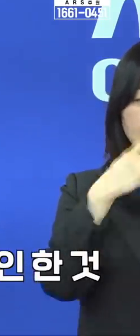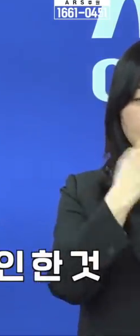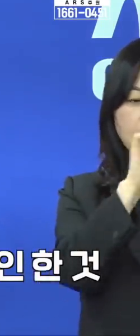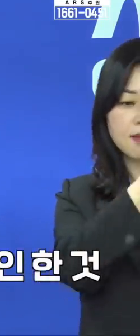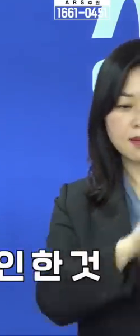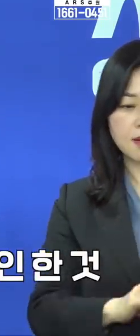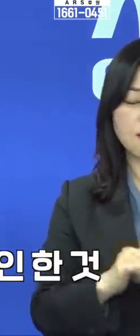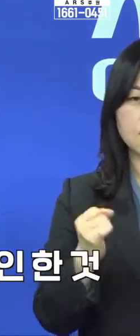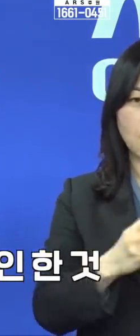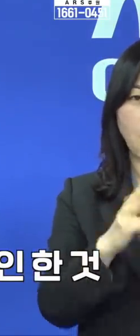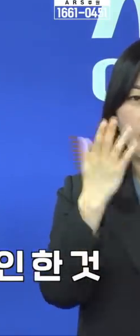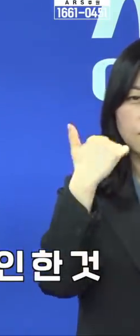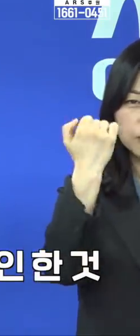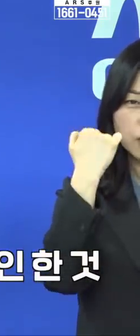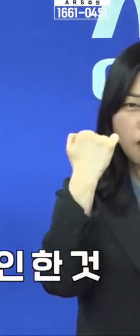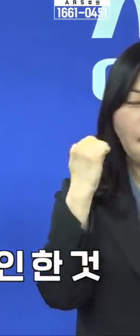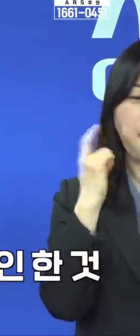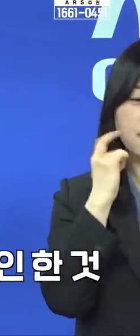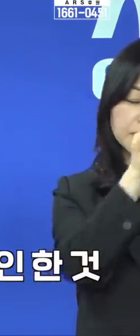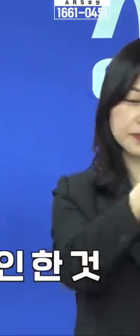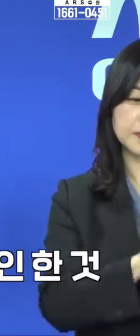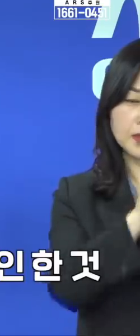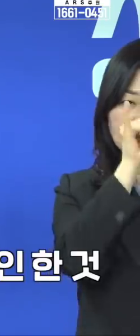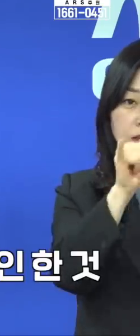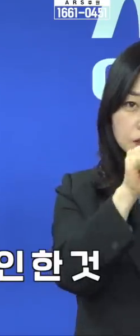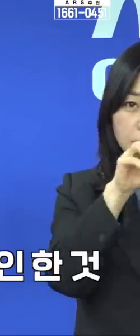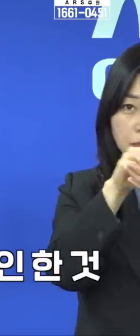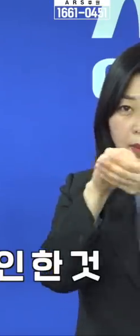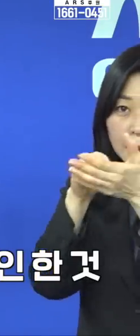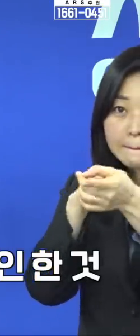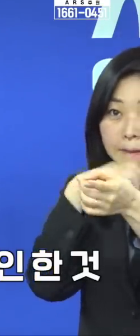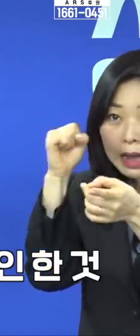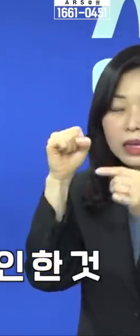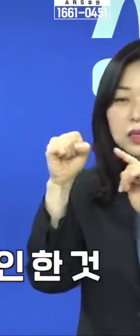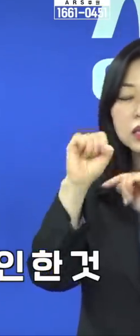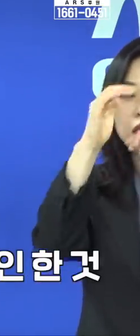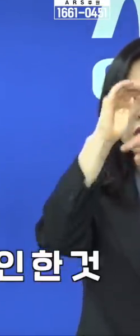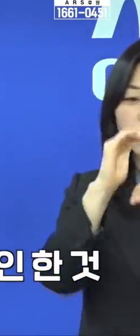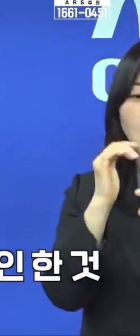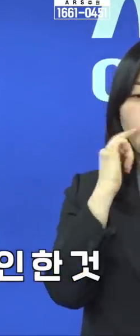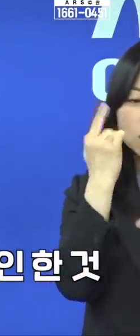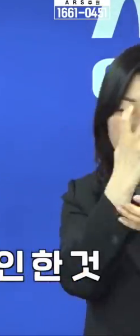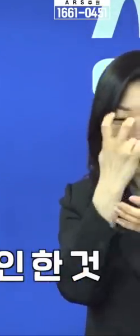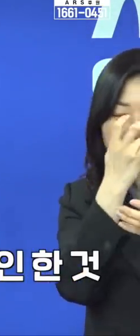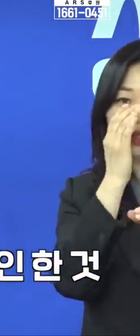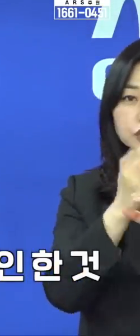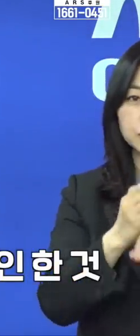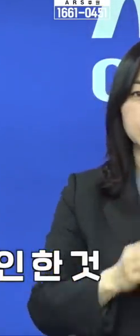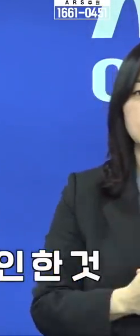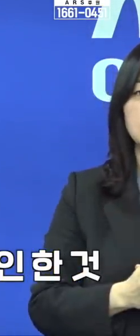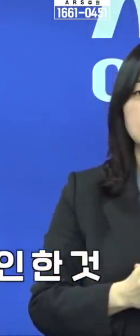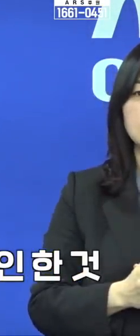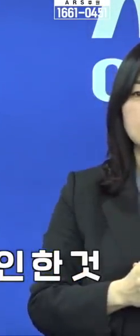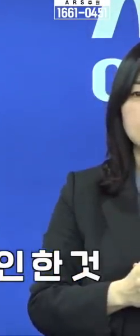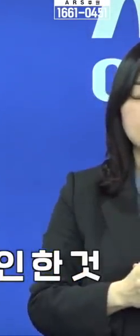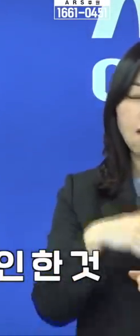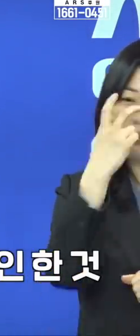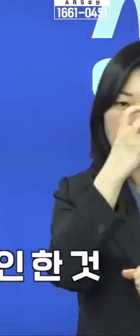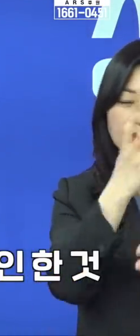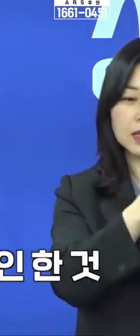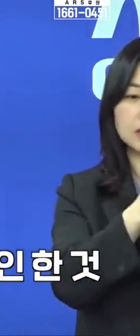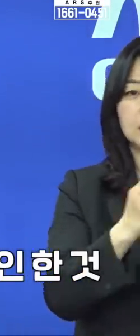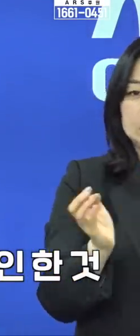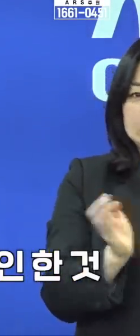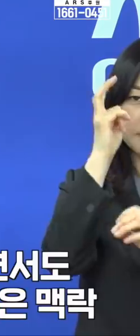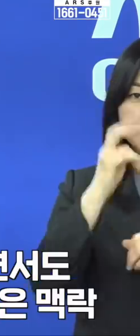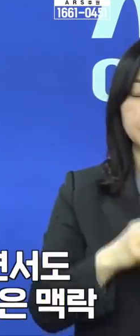이력서로 취업한 다수의 사건을 수사하고 있는 가운데 김 씨가 공소시효 확인에 나선 것으로